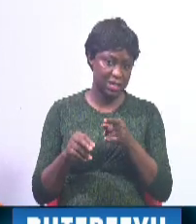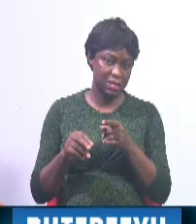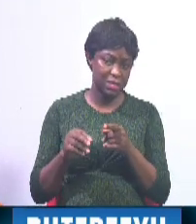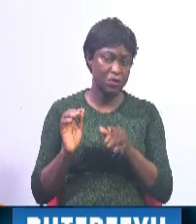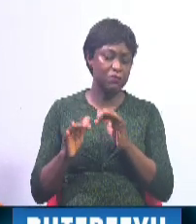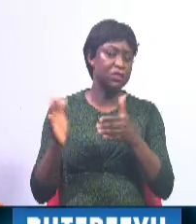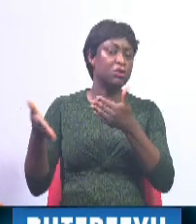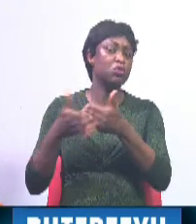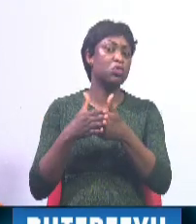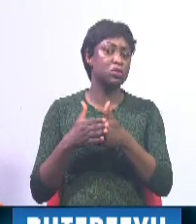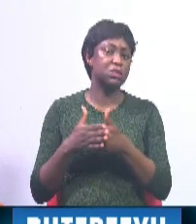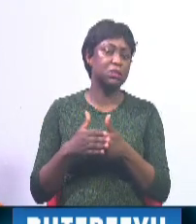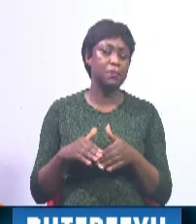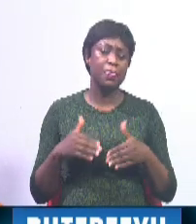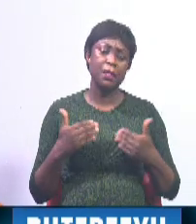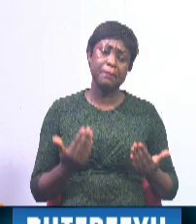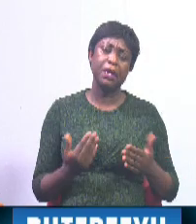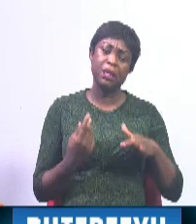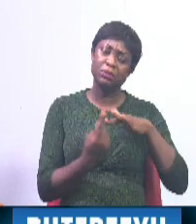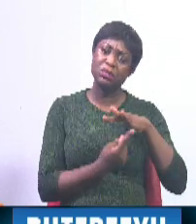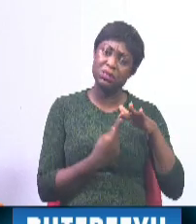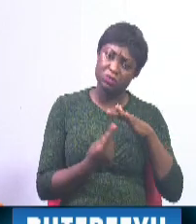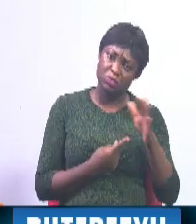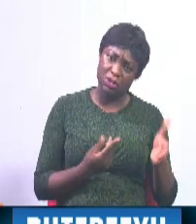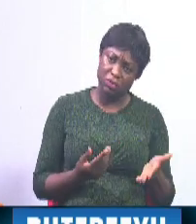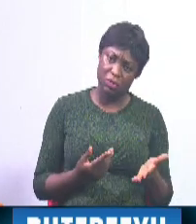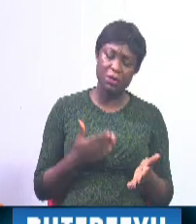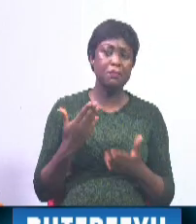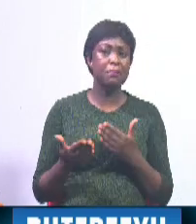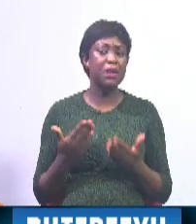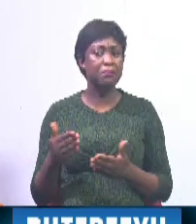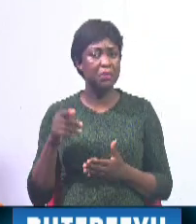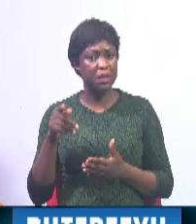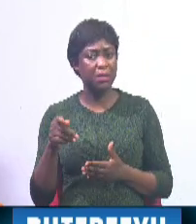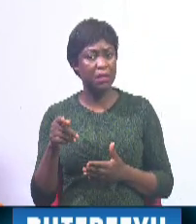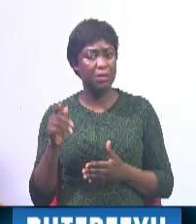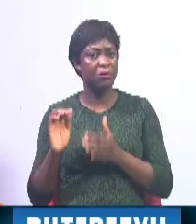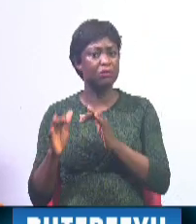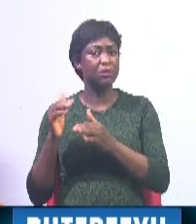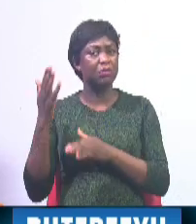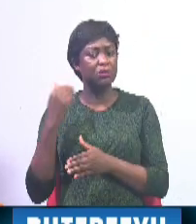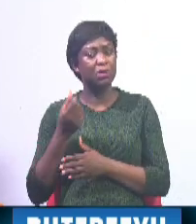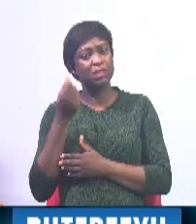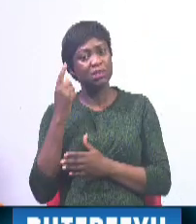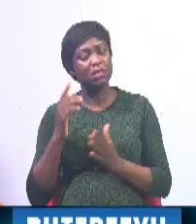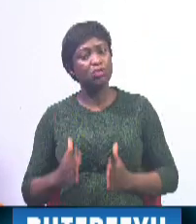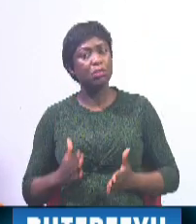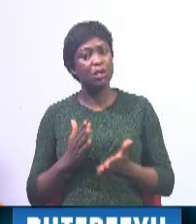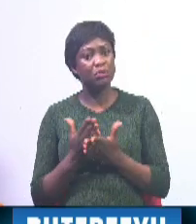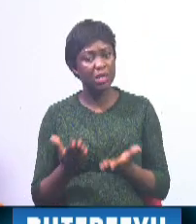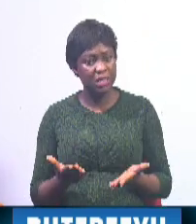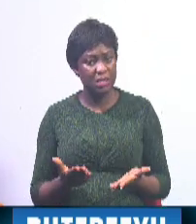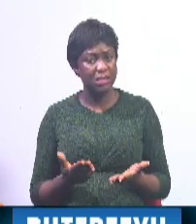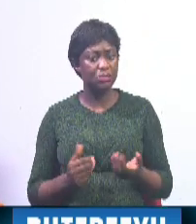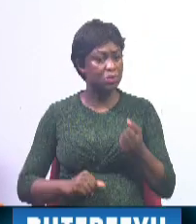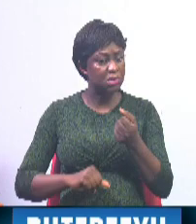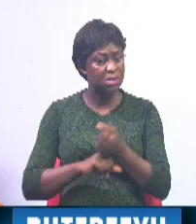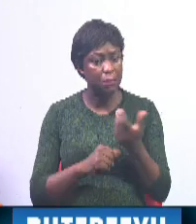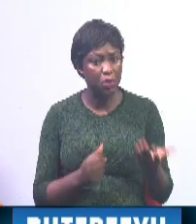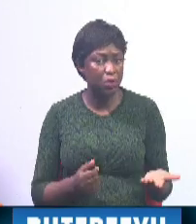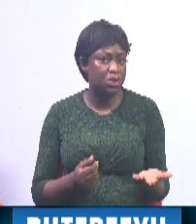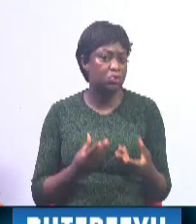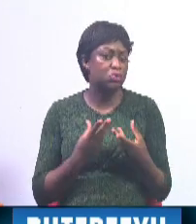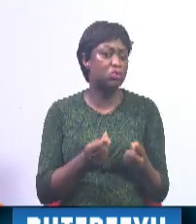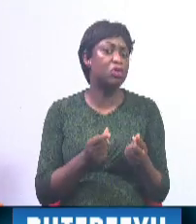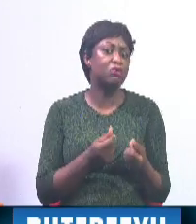amidst embeera eno toba oliawo bo badde bategeera eddembe ly'obuntu era nga abakyala basobola okuddukirayo ku nsonga ez'enjawulo